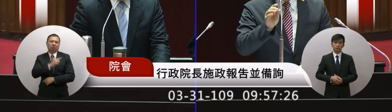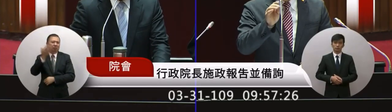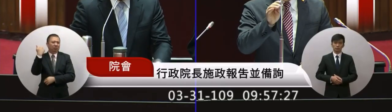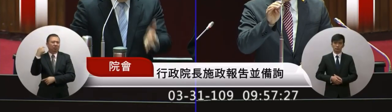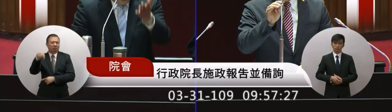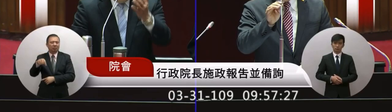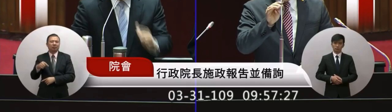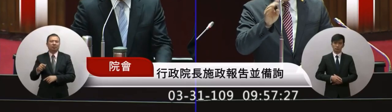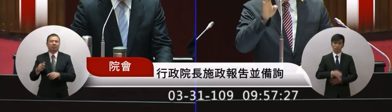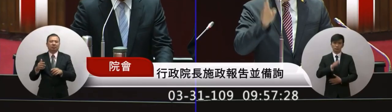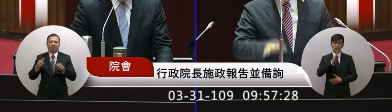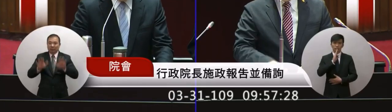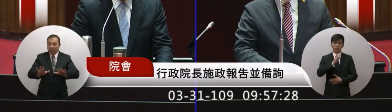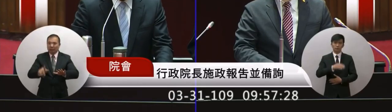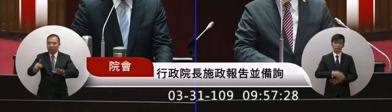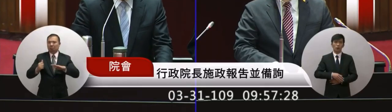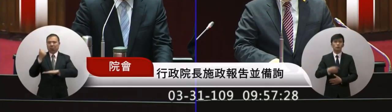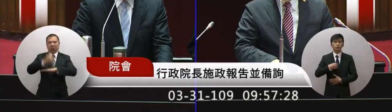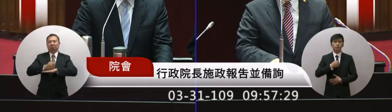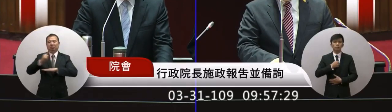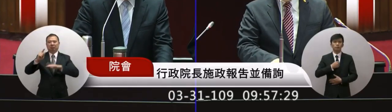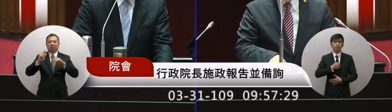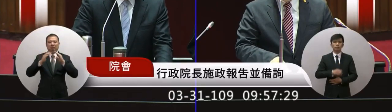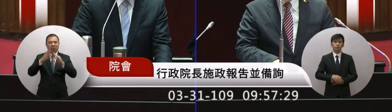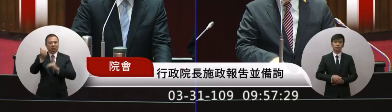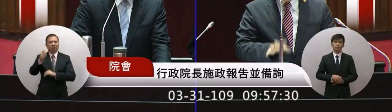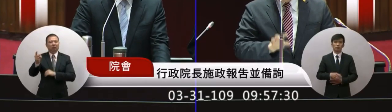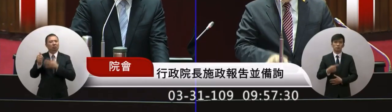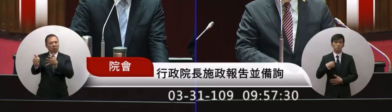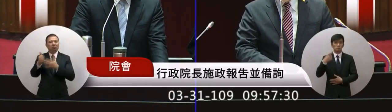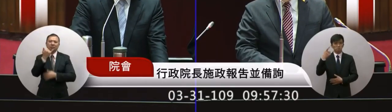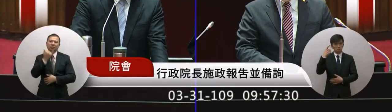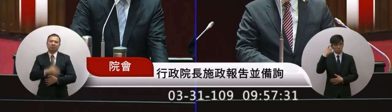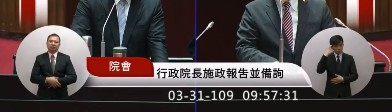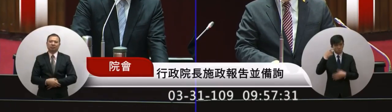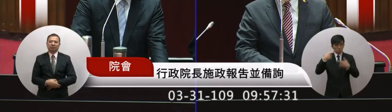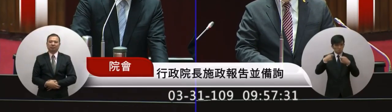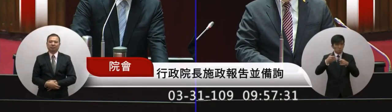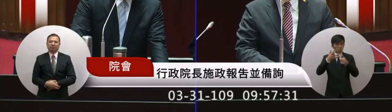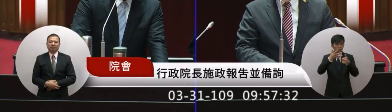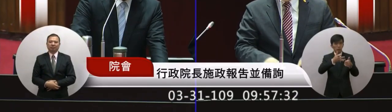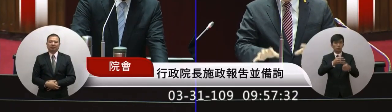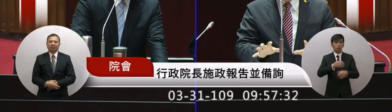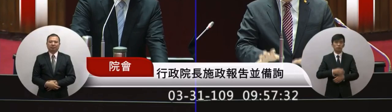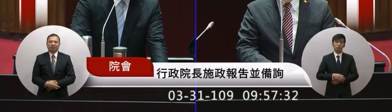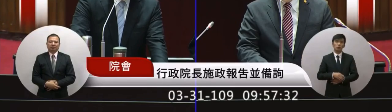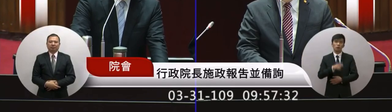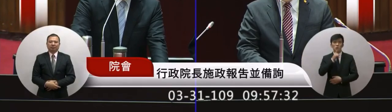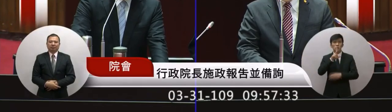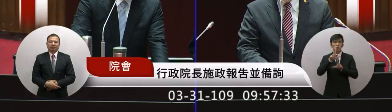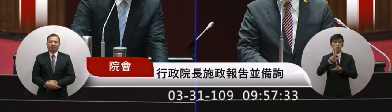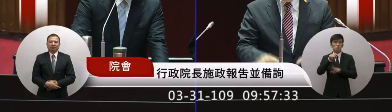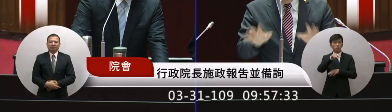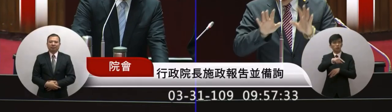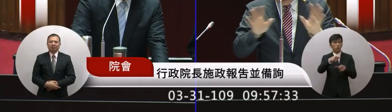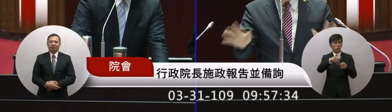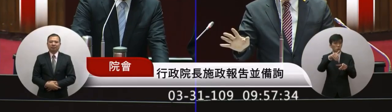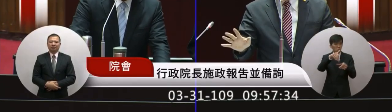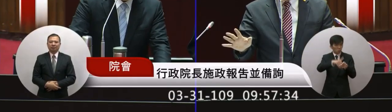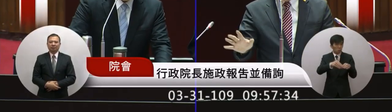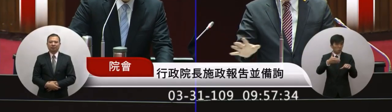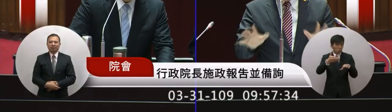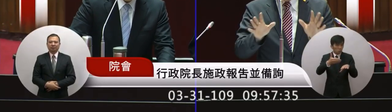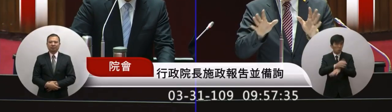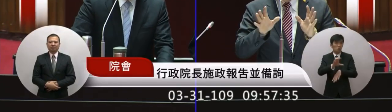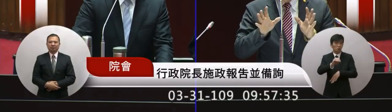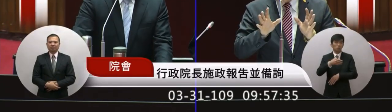的市长。 是，可以先问问看。院长，我理解哈。我现在其实只是想要提一个点，就是说，坦白说，我们觉得这个公投他会过，我们真不